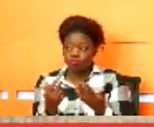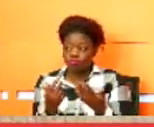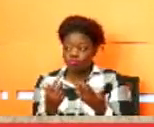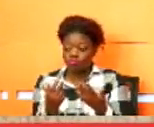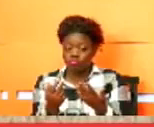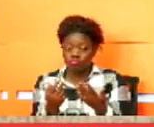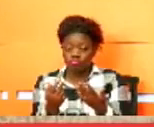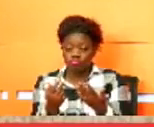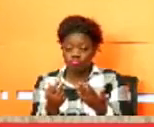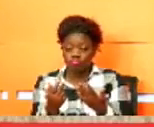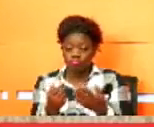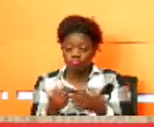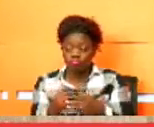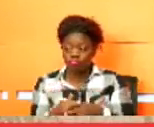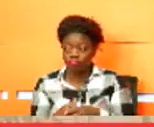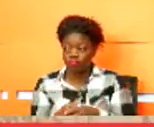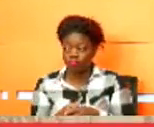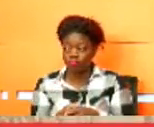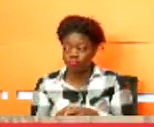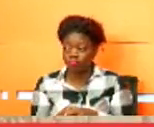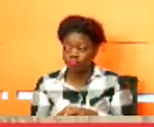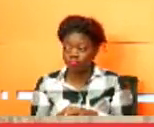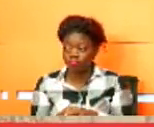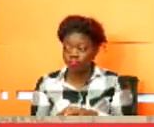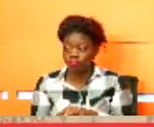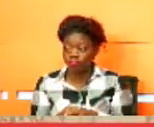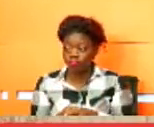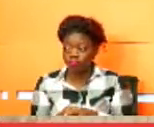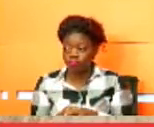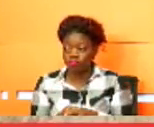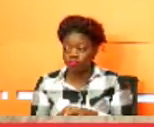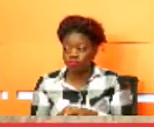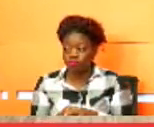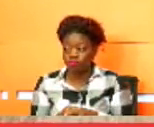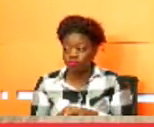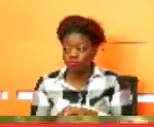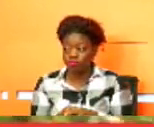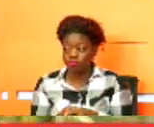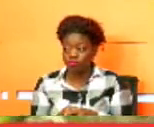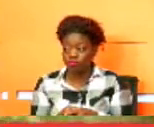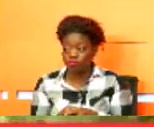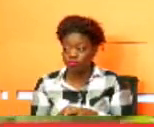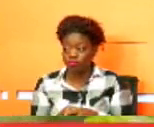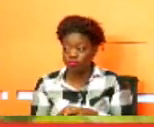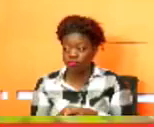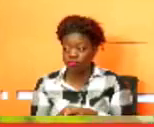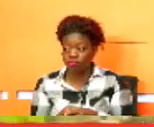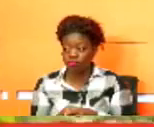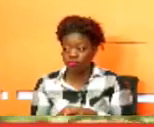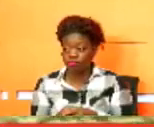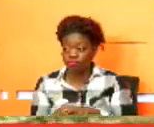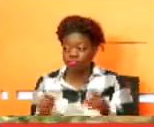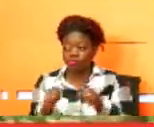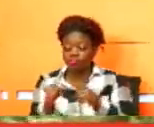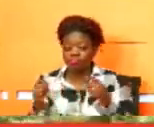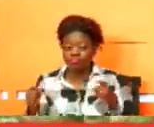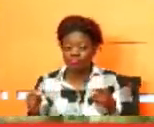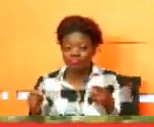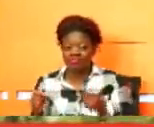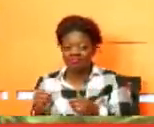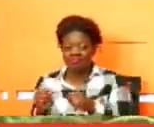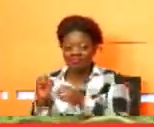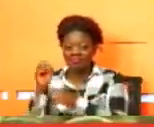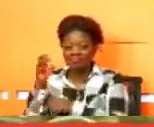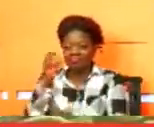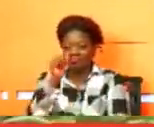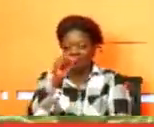gira yewu atabana mwa azia kusende yika sato. Atene mbele ya grabu disa nda tatusa suranga. Itakano lea iluwe zobu gazi wa yika kumi na sato.